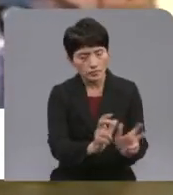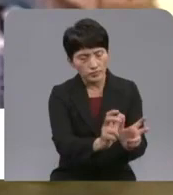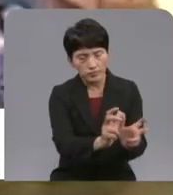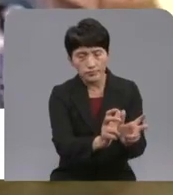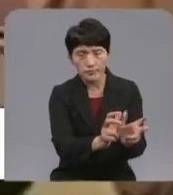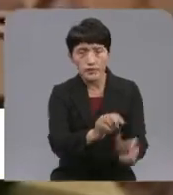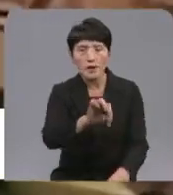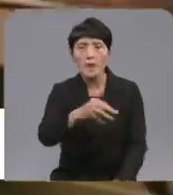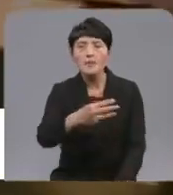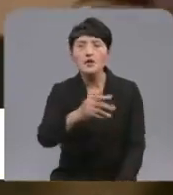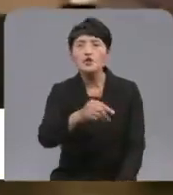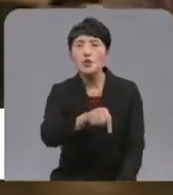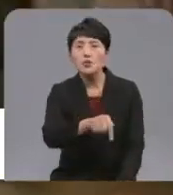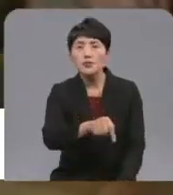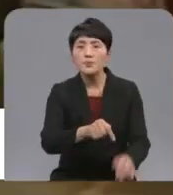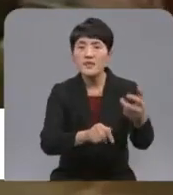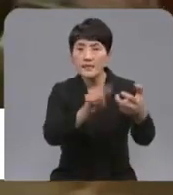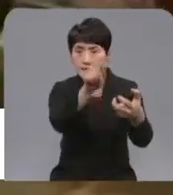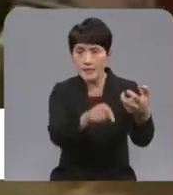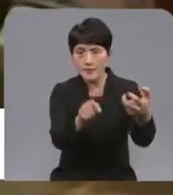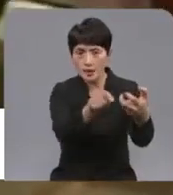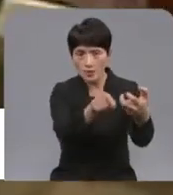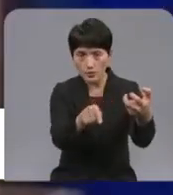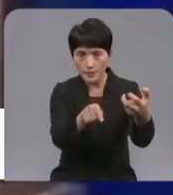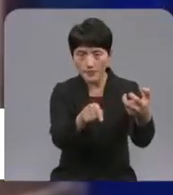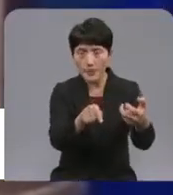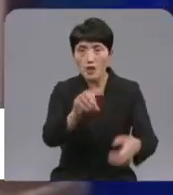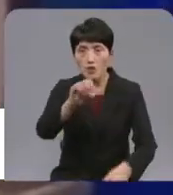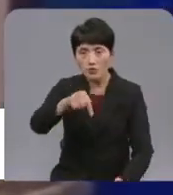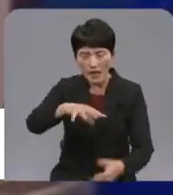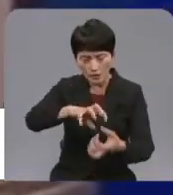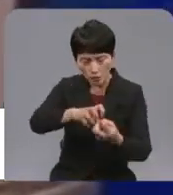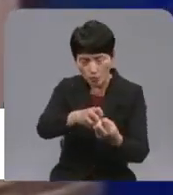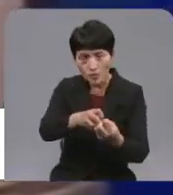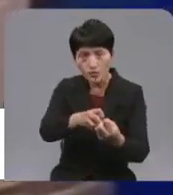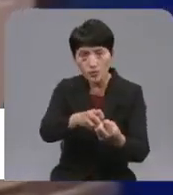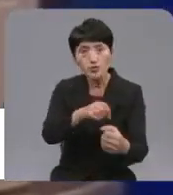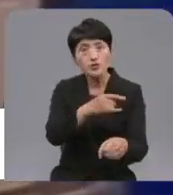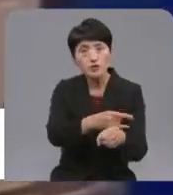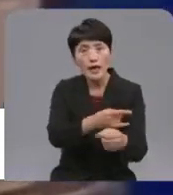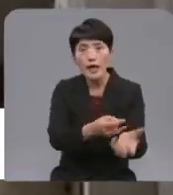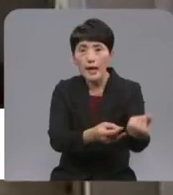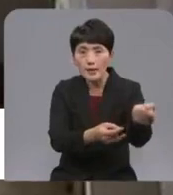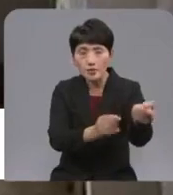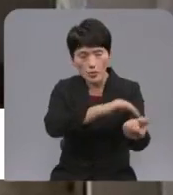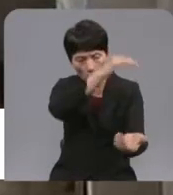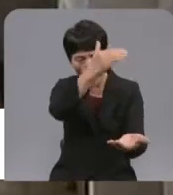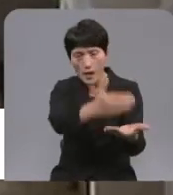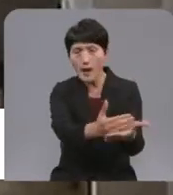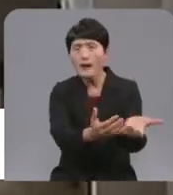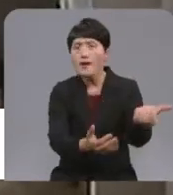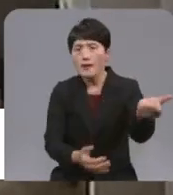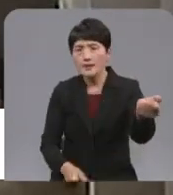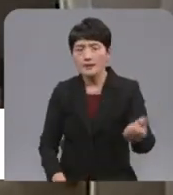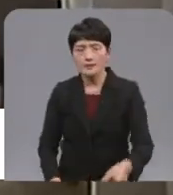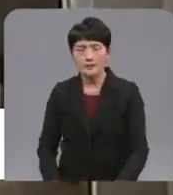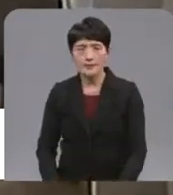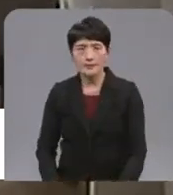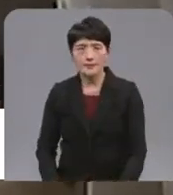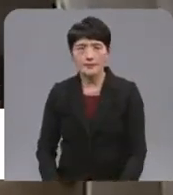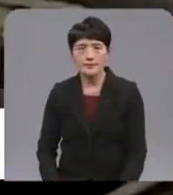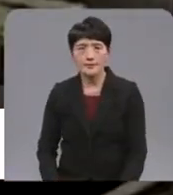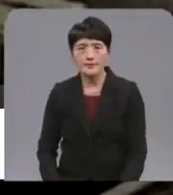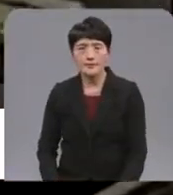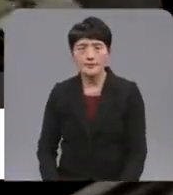en a été retiré cette fois en prenant considération l'actuel situation sécurité dans la péninsule selon un responsable du ministère